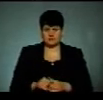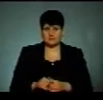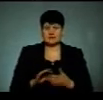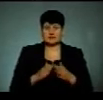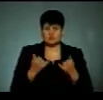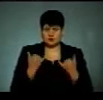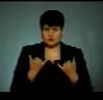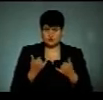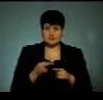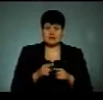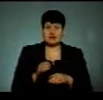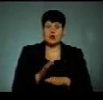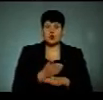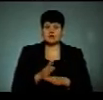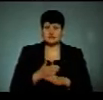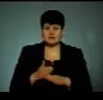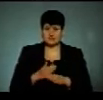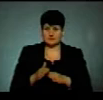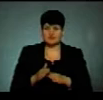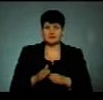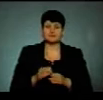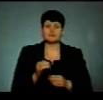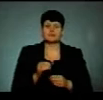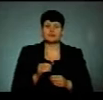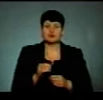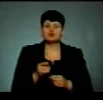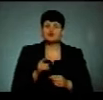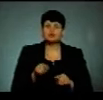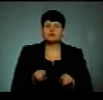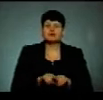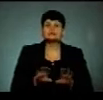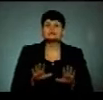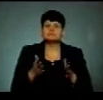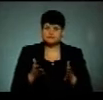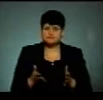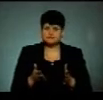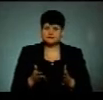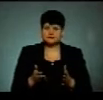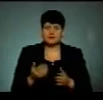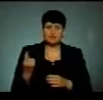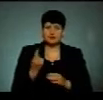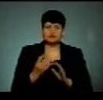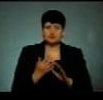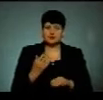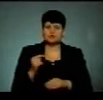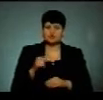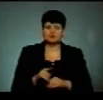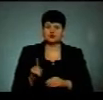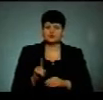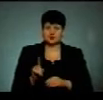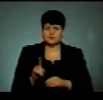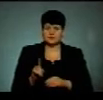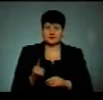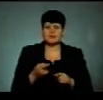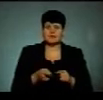на зараз ми це розділили, ну не ми, а НКРЕКП це розділило. Чому так відбулося? Ну, в першу чергу, тому що це